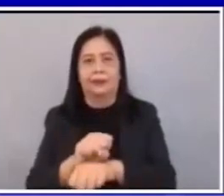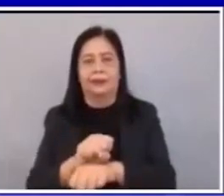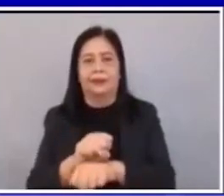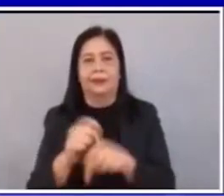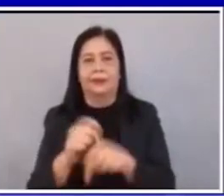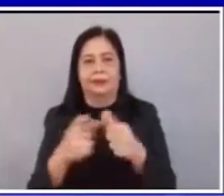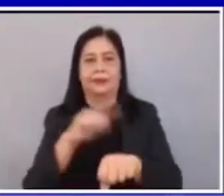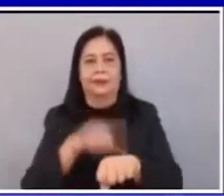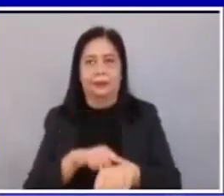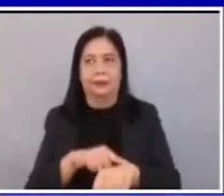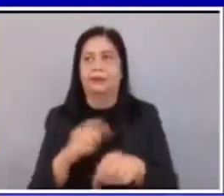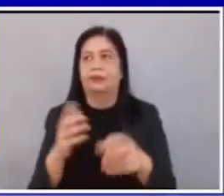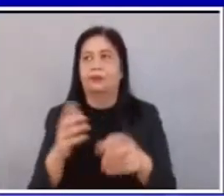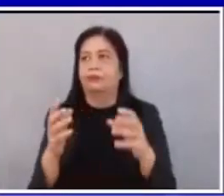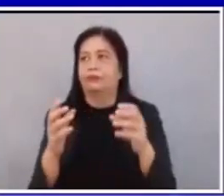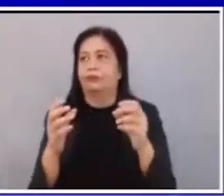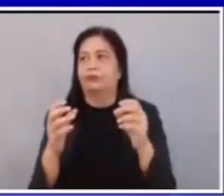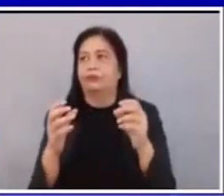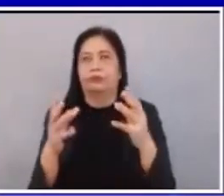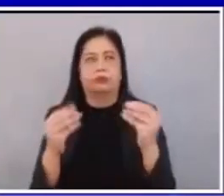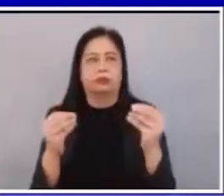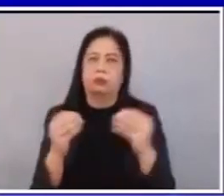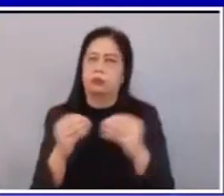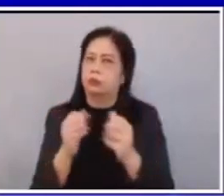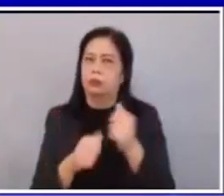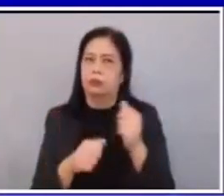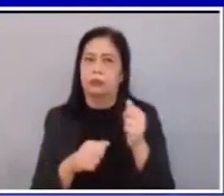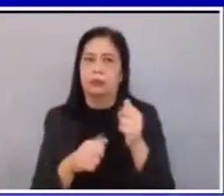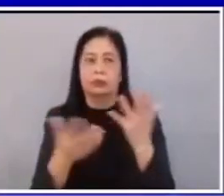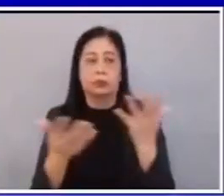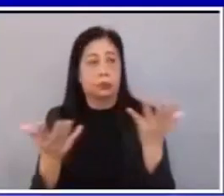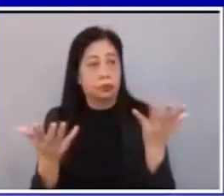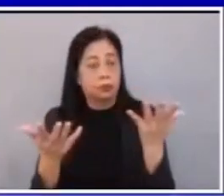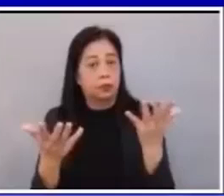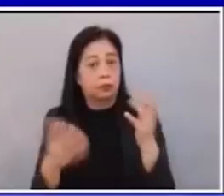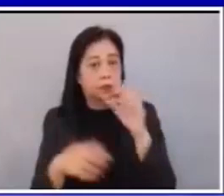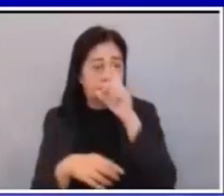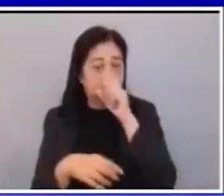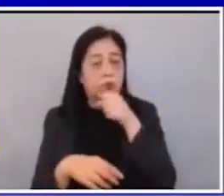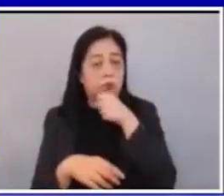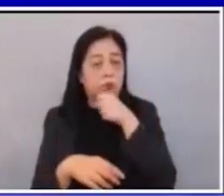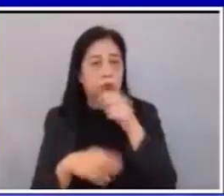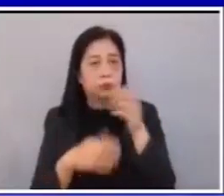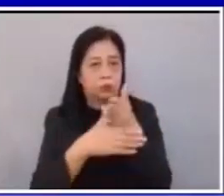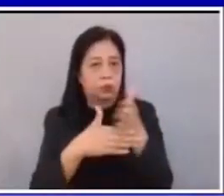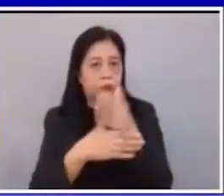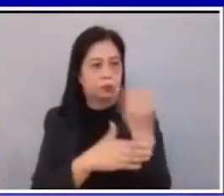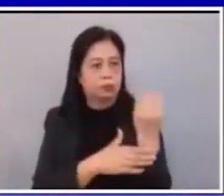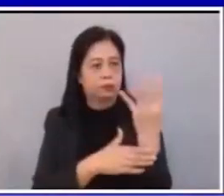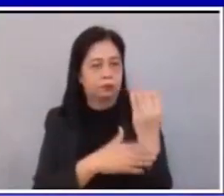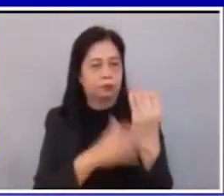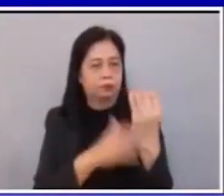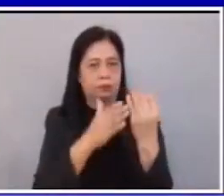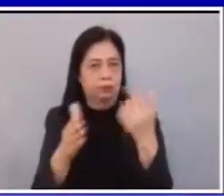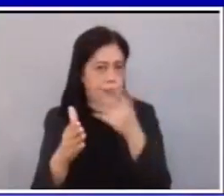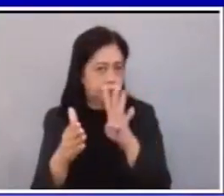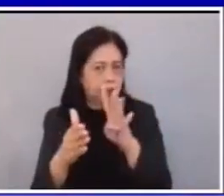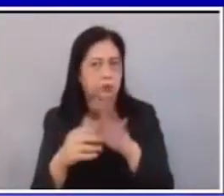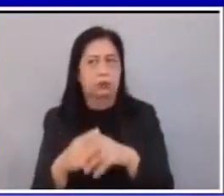At ang kadalasan dito na mga age group ay yung 15 to 24, saka 24